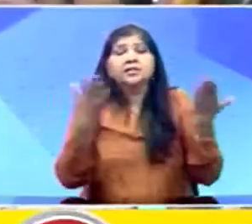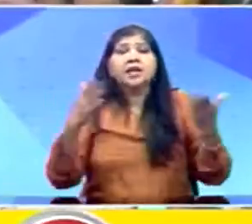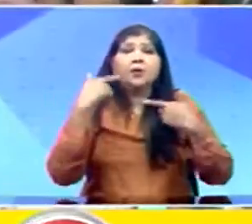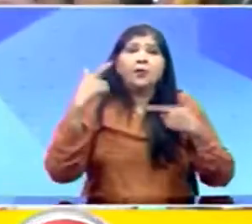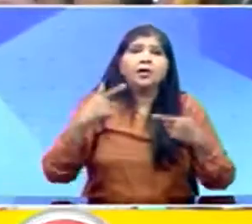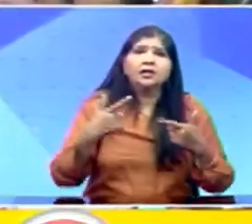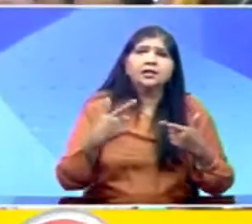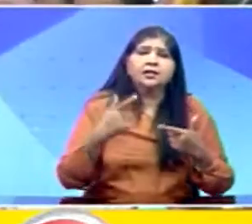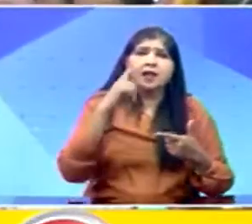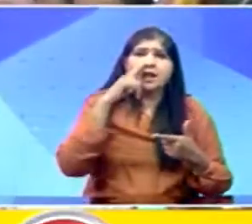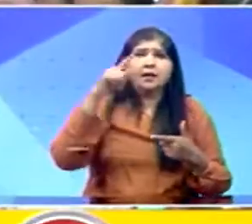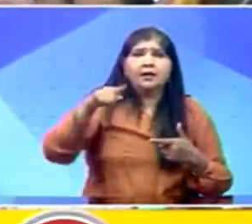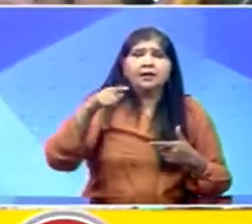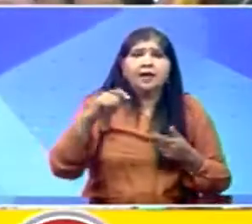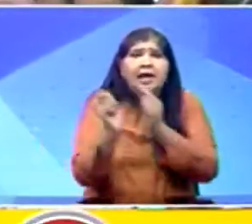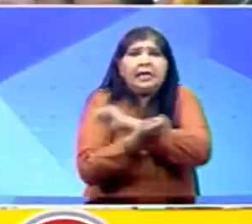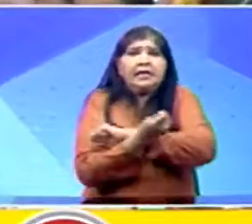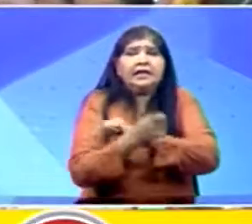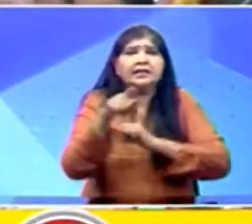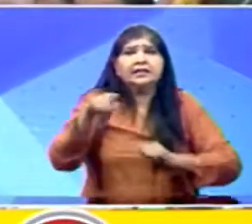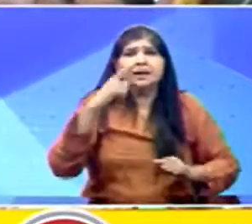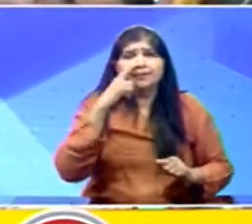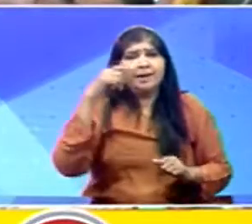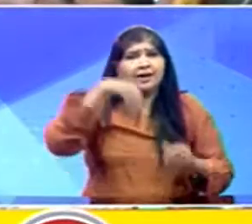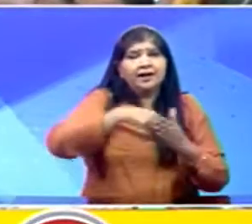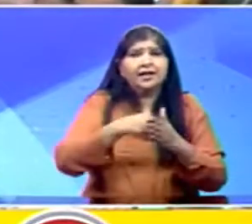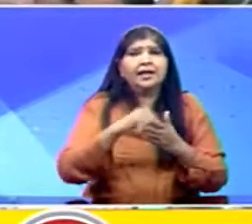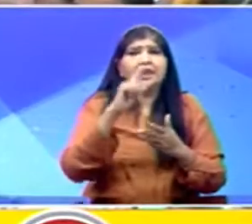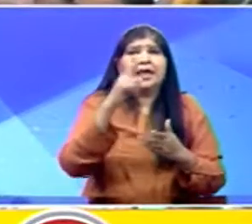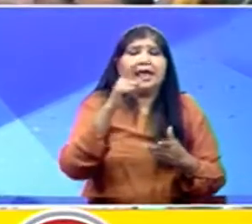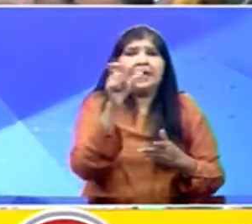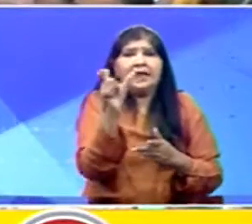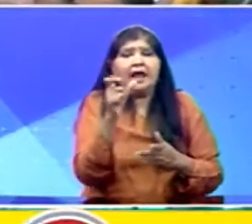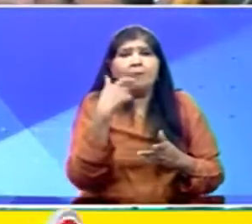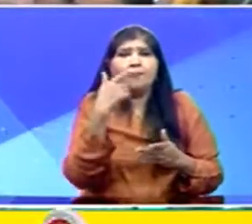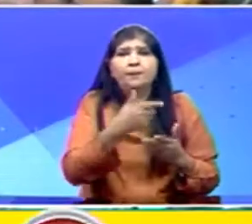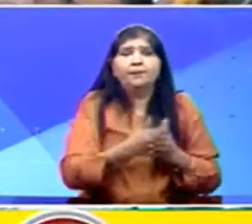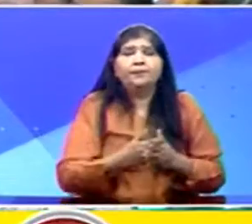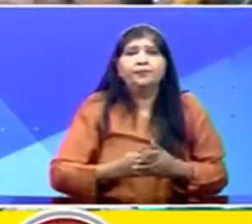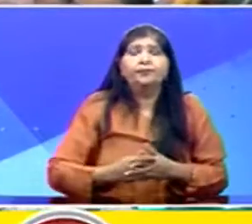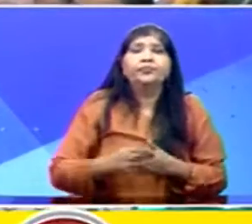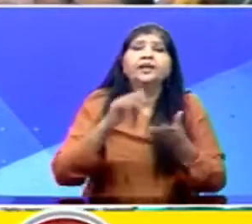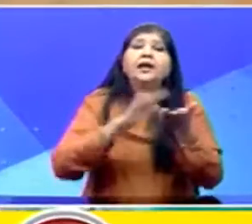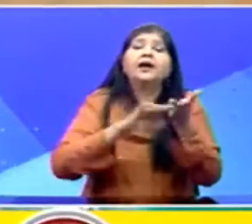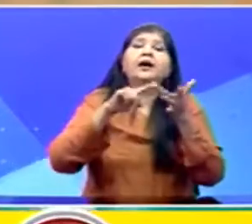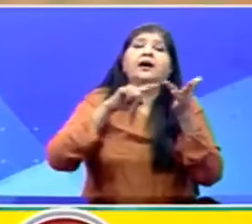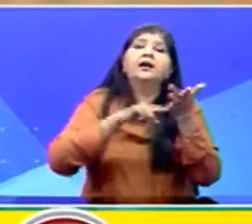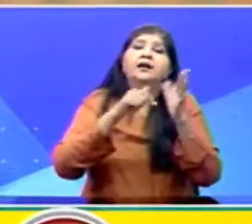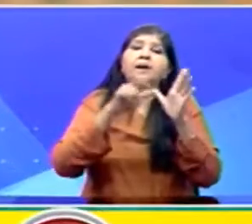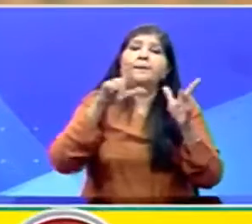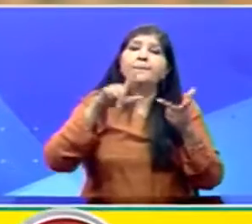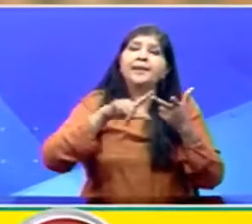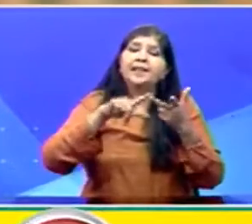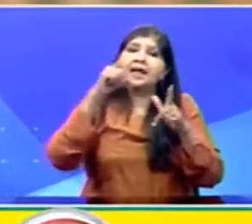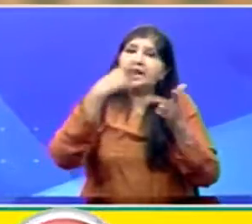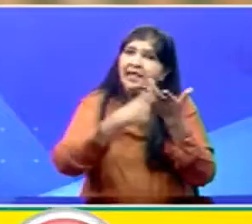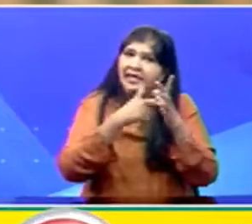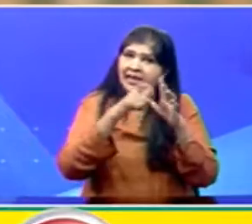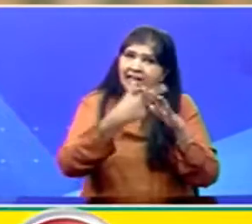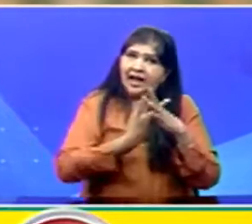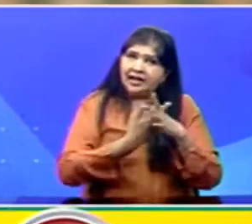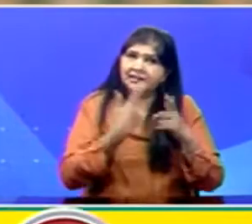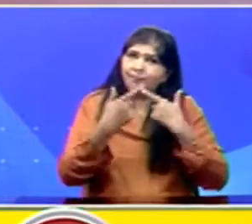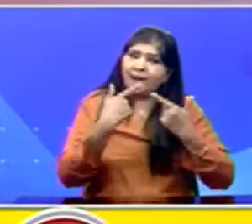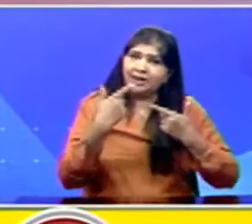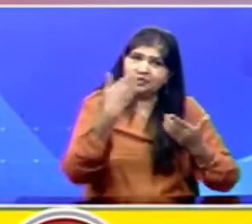प्रतिभासाली क्रिकेटरों में उनमें से एक मिताली राज की भी चर्चा करना चाहूँगा